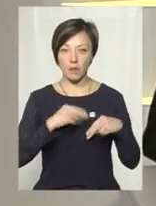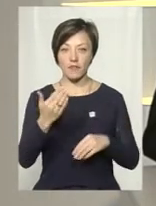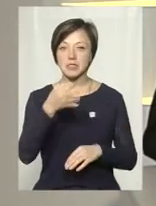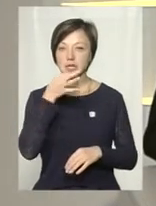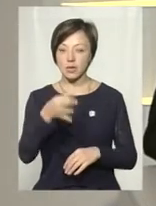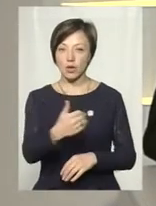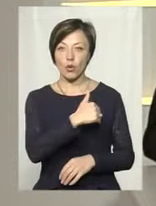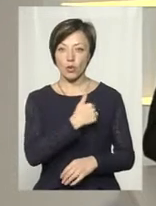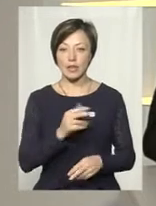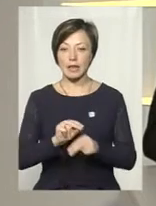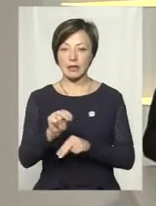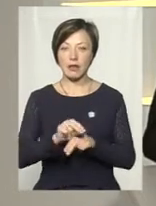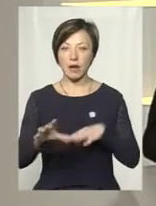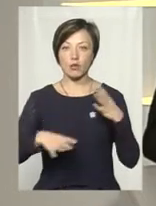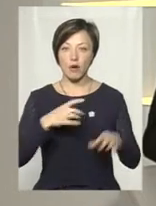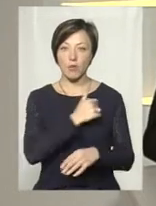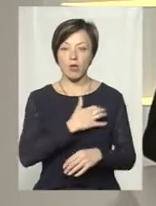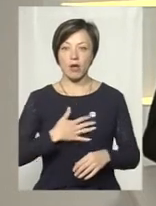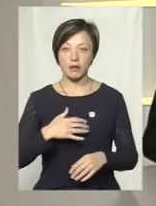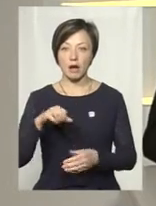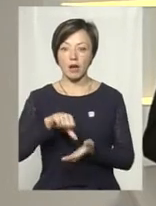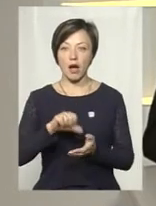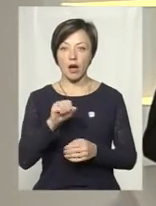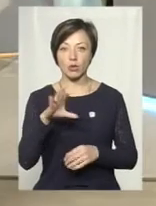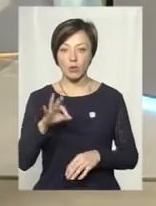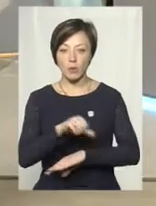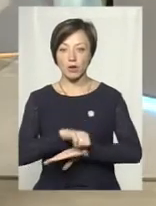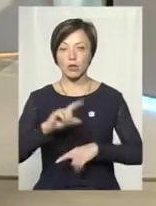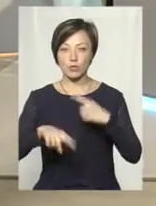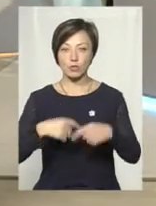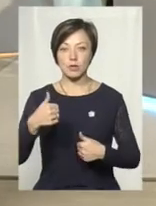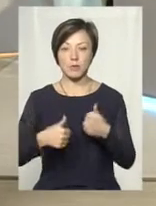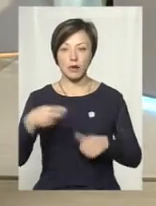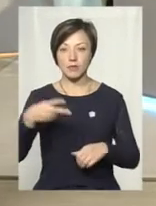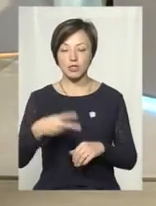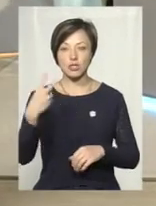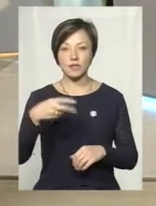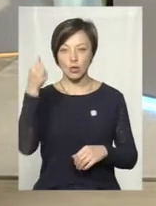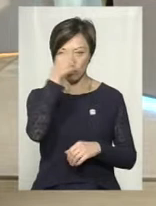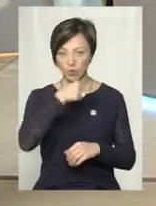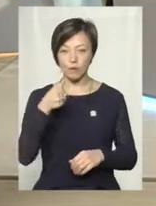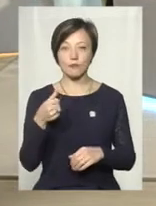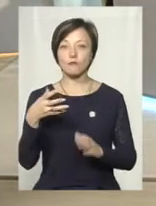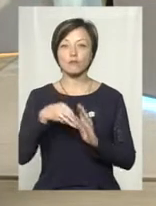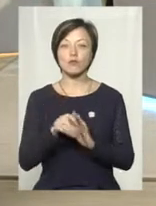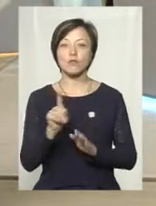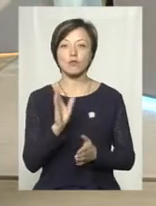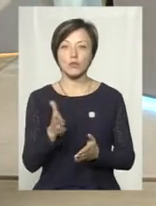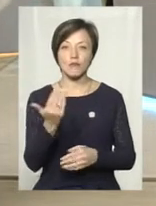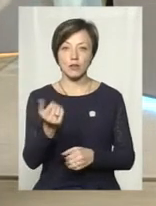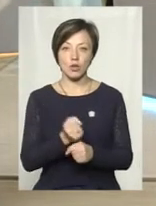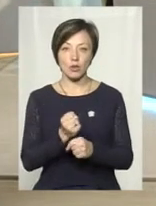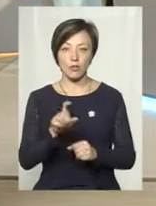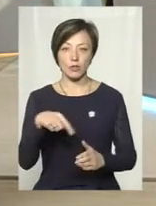сказали, що хочете тренувати поранених в АТО прикордонників до наступних змагань у 2020 році. В чому насамперед полягатиме ваша